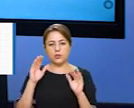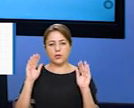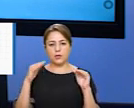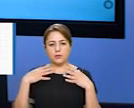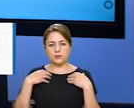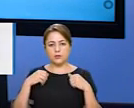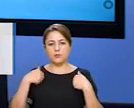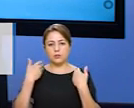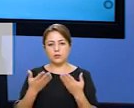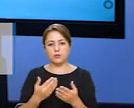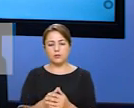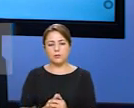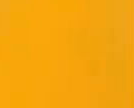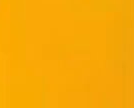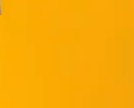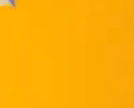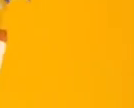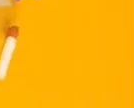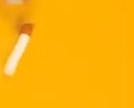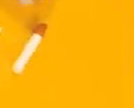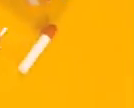хайр, саламат болин.